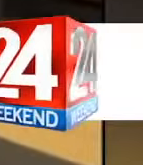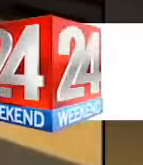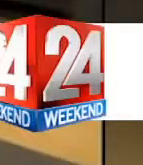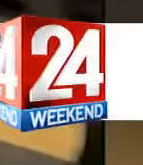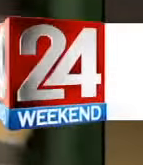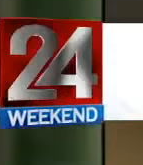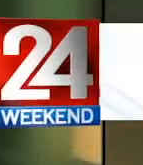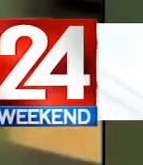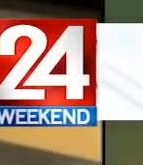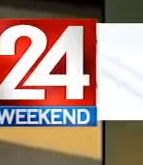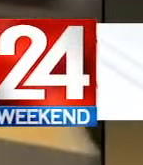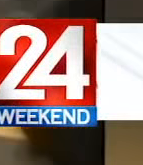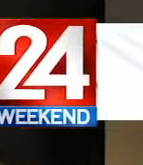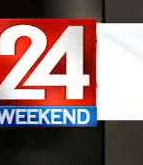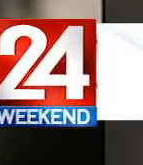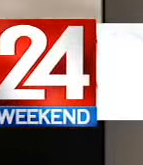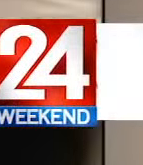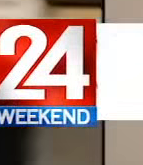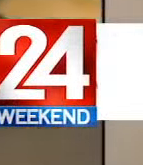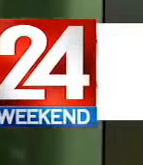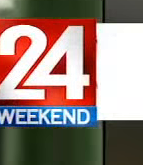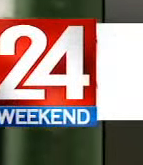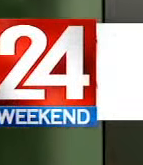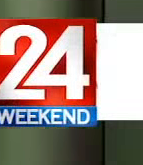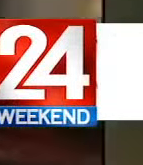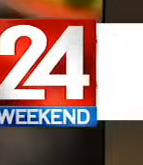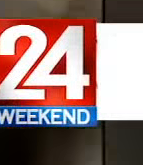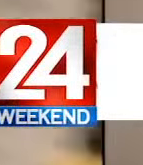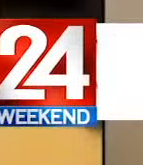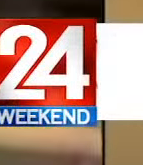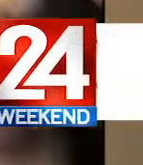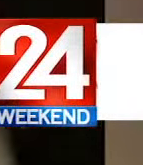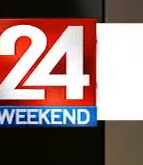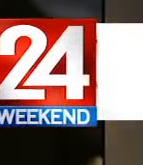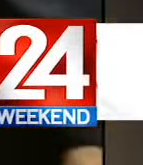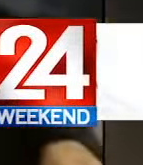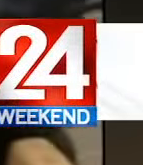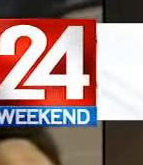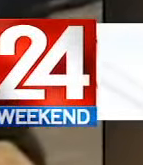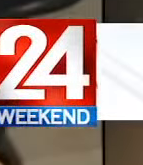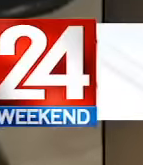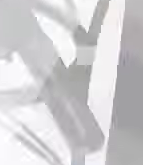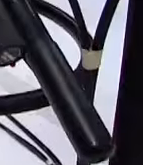Susunod, alamin kung anong nagpatigil sa operasyon ng tren na ito sa New York.